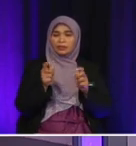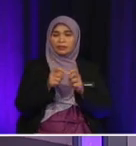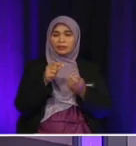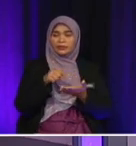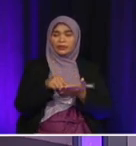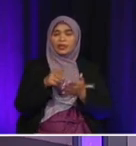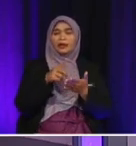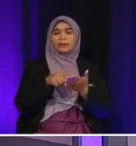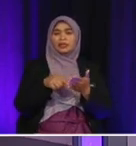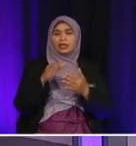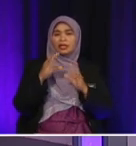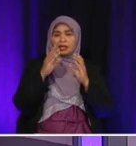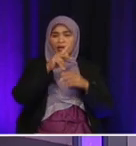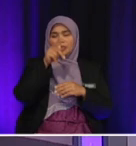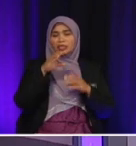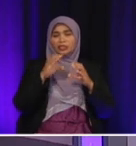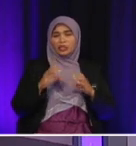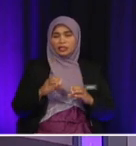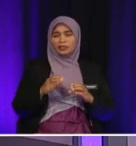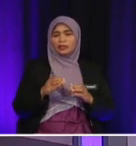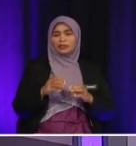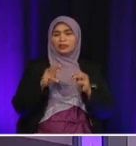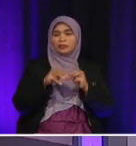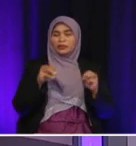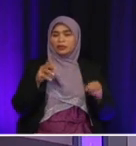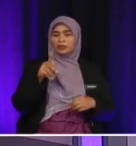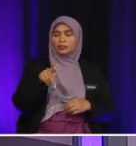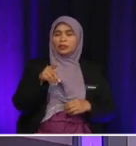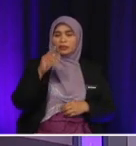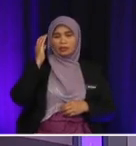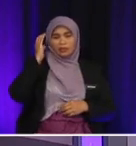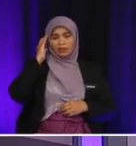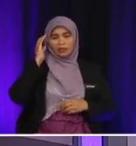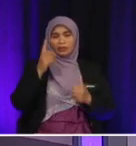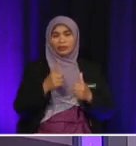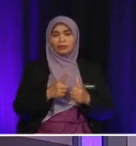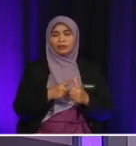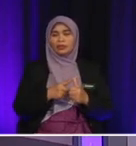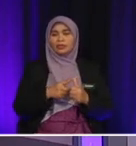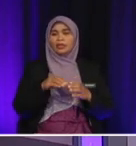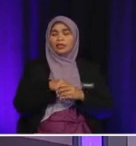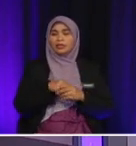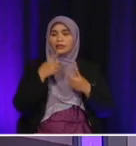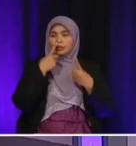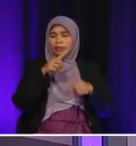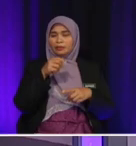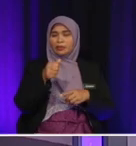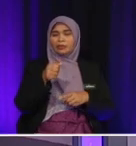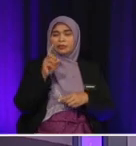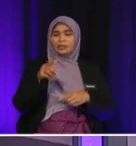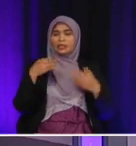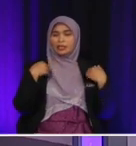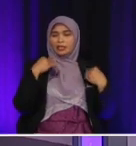panduan penulisan yang murid-murid perlu ketahui yang pertama dalam jawapan Anda mesti ada